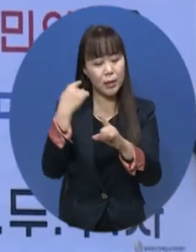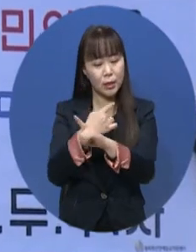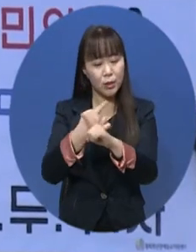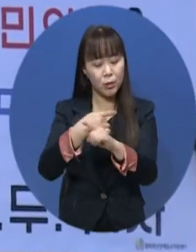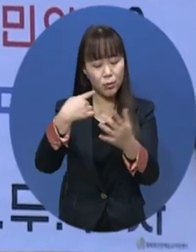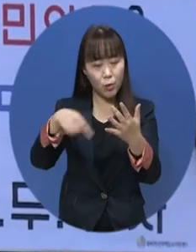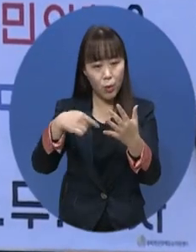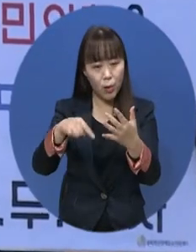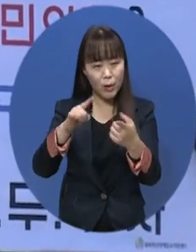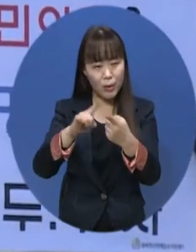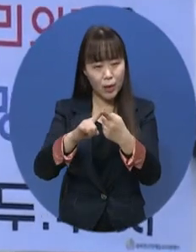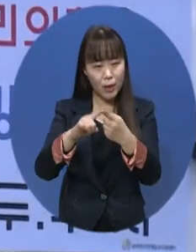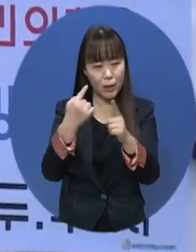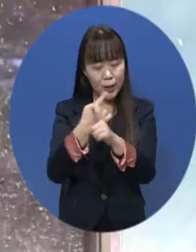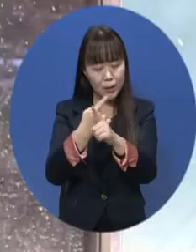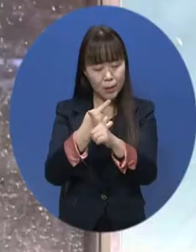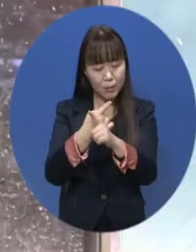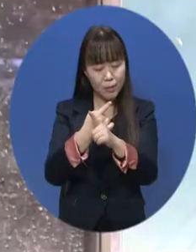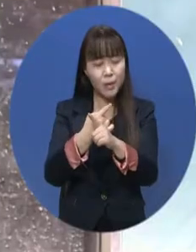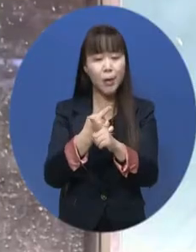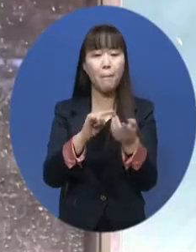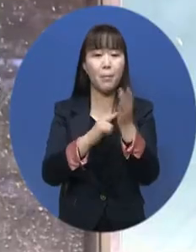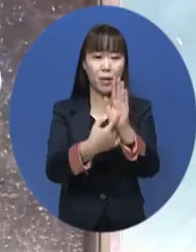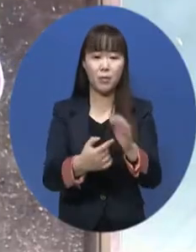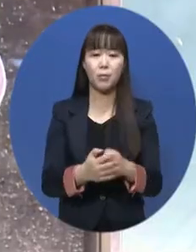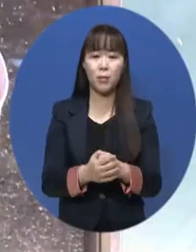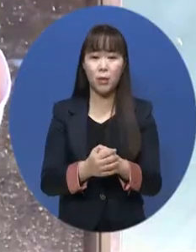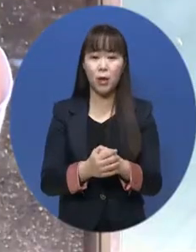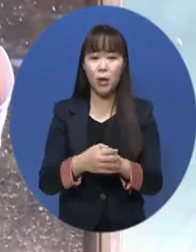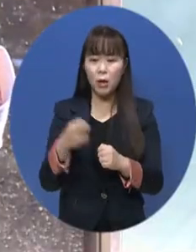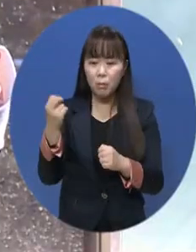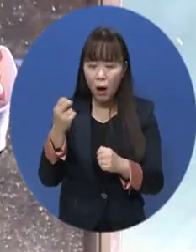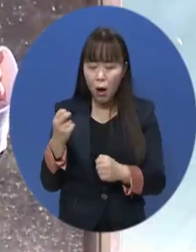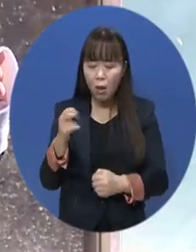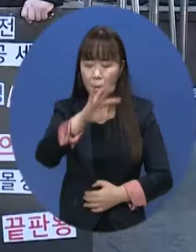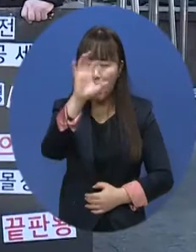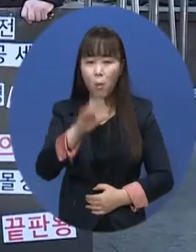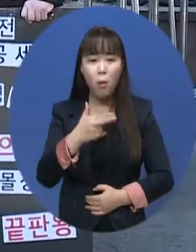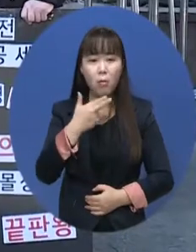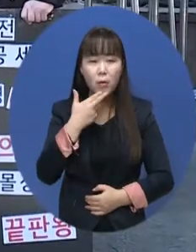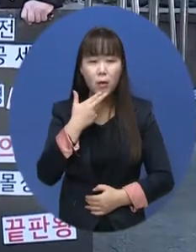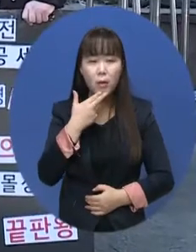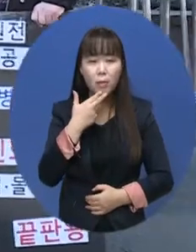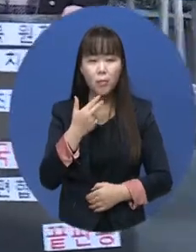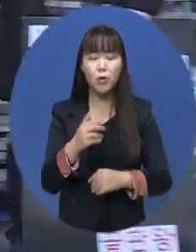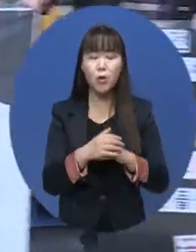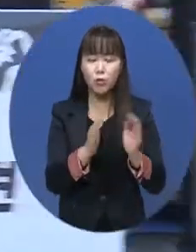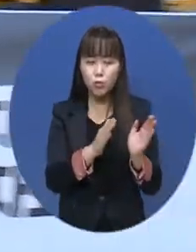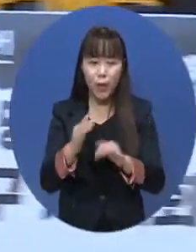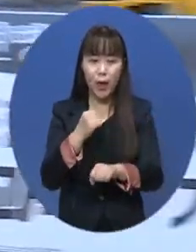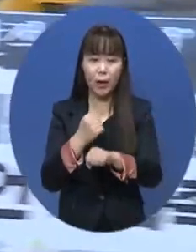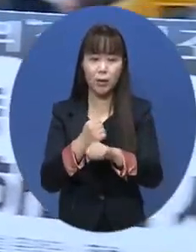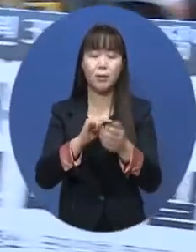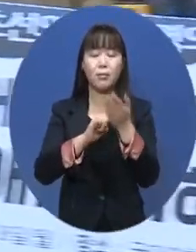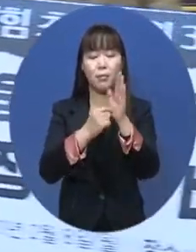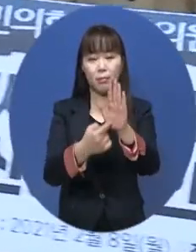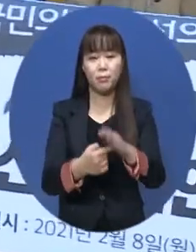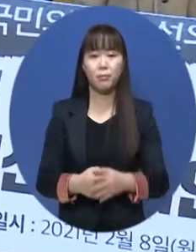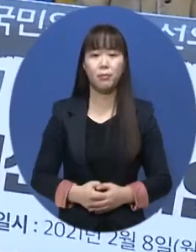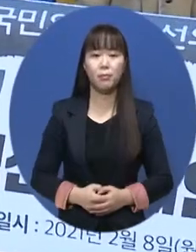개선책을 밝혔습니다. 또한 같은 실수가 재발하지 않도록 조치하겠다는 의지를 함께